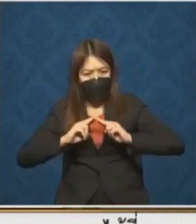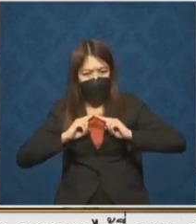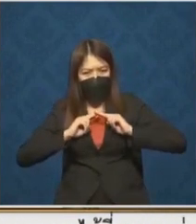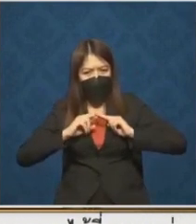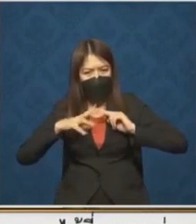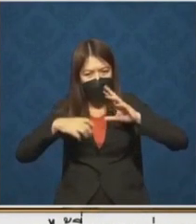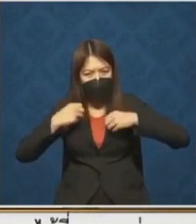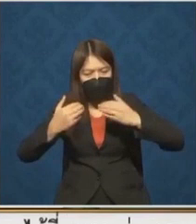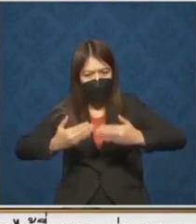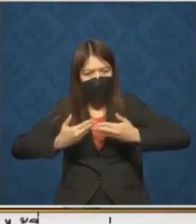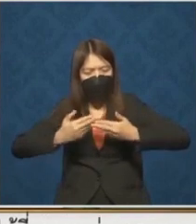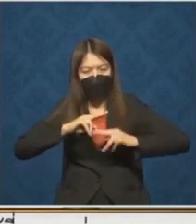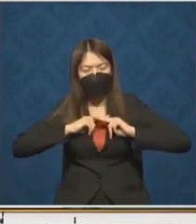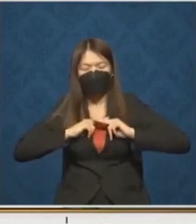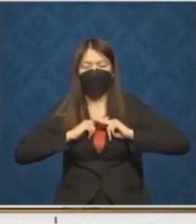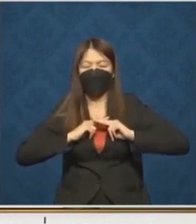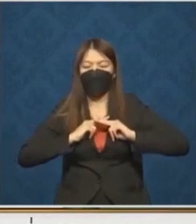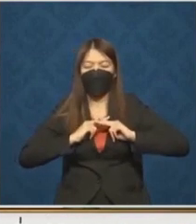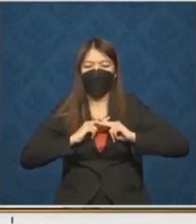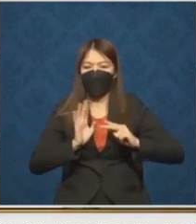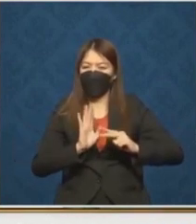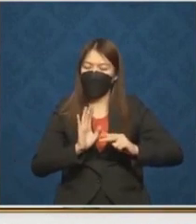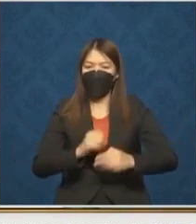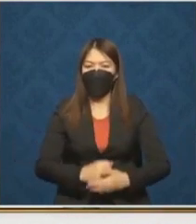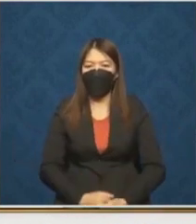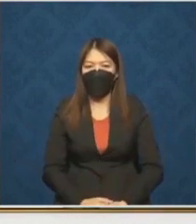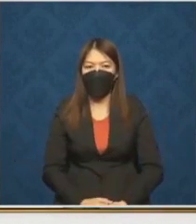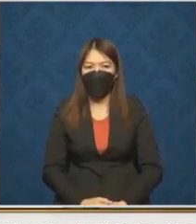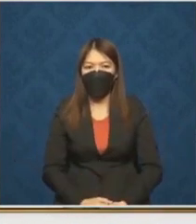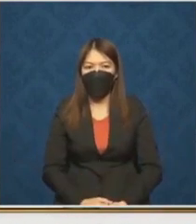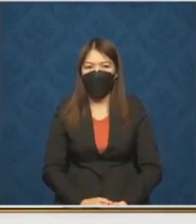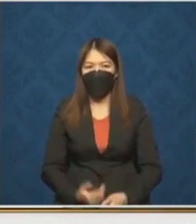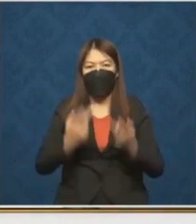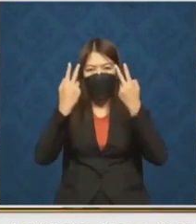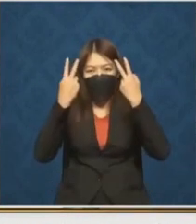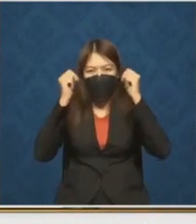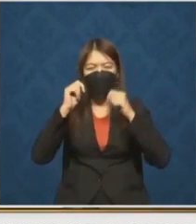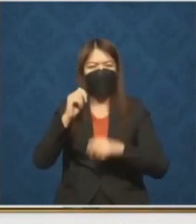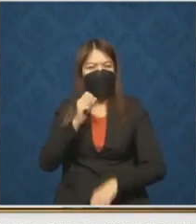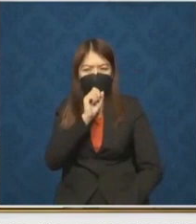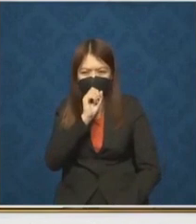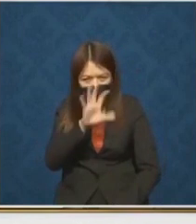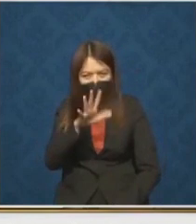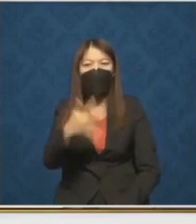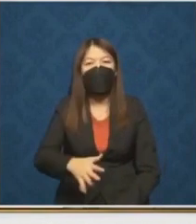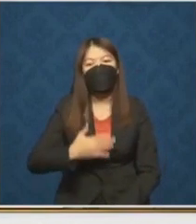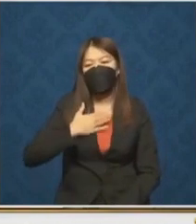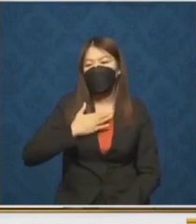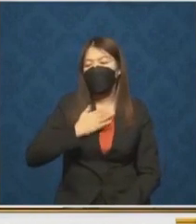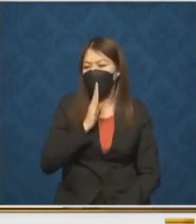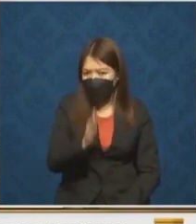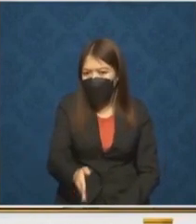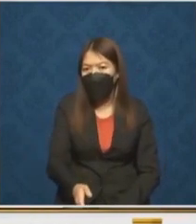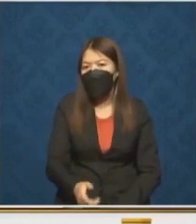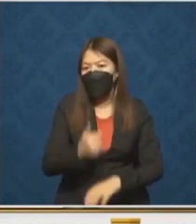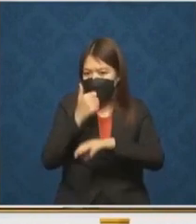รวมผมอย่างน้อยผมมองนายกได้ประกาศวเป็คนซอสัตนายกตมารกษาการธมตีคมนาคม